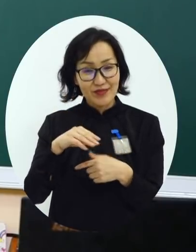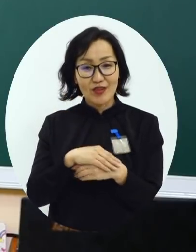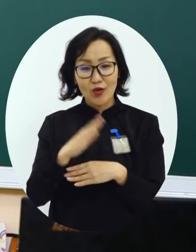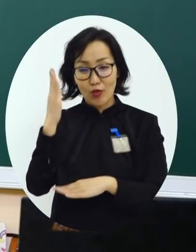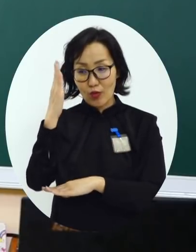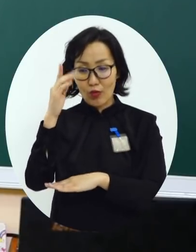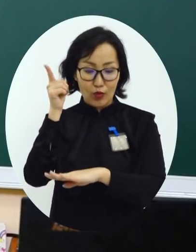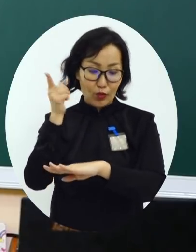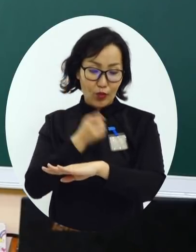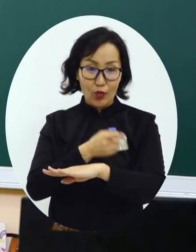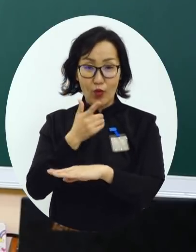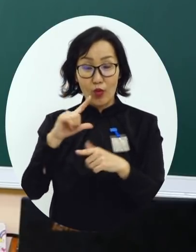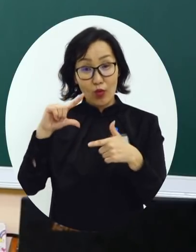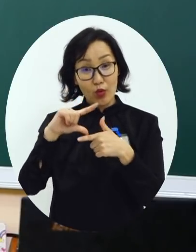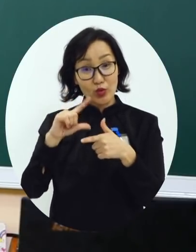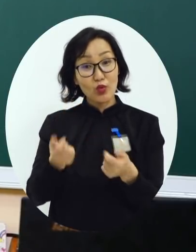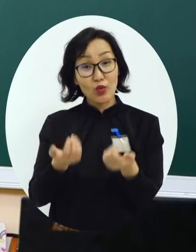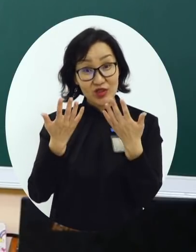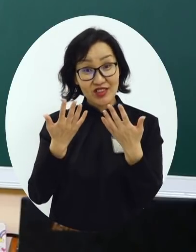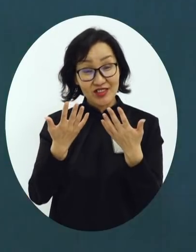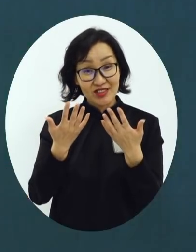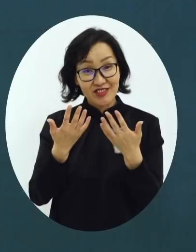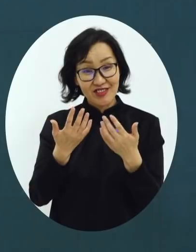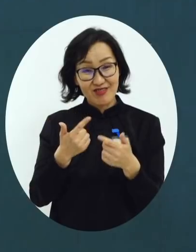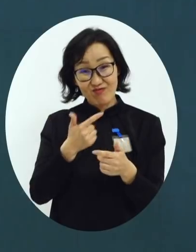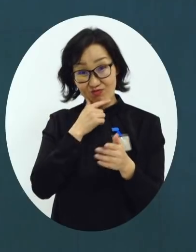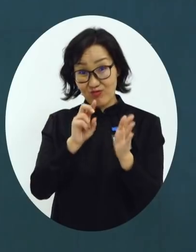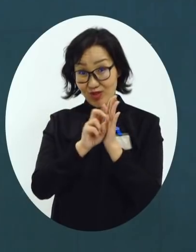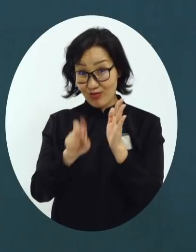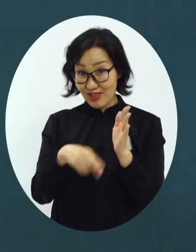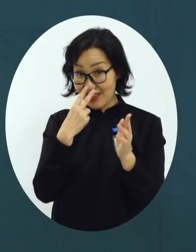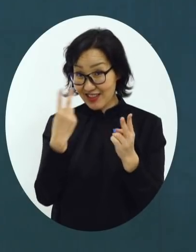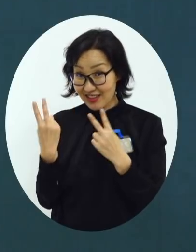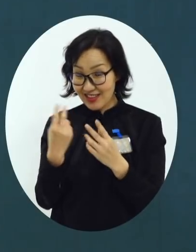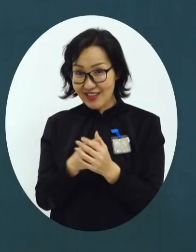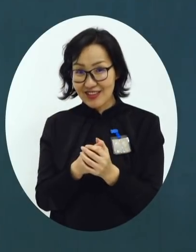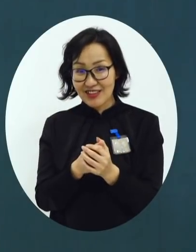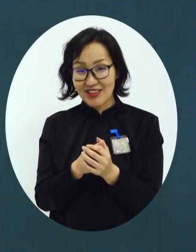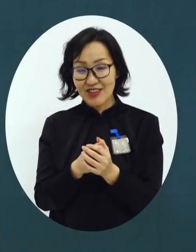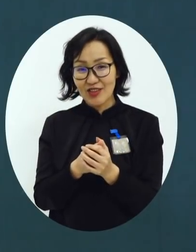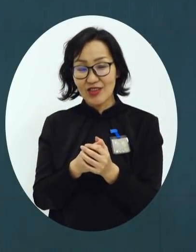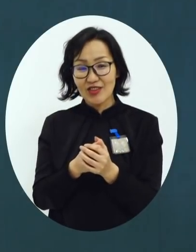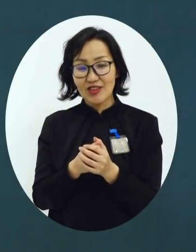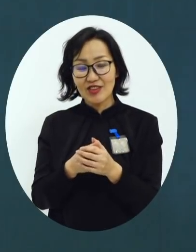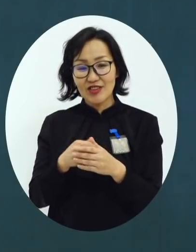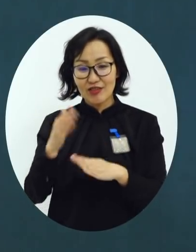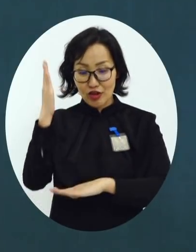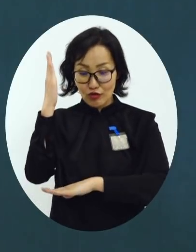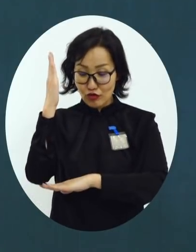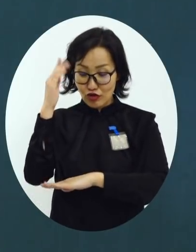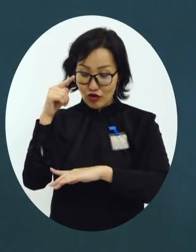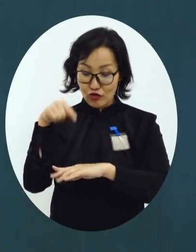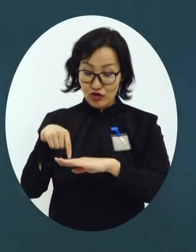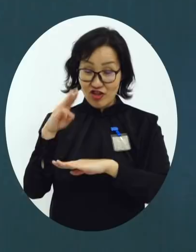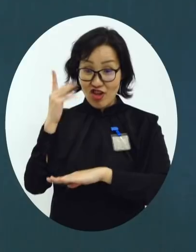нэг тэгш өнцөг. Энд нэг тэгш өнцөг зүгээр гурвалжин үүсэх үү? Болохгүй байх юм шүү дээ. Тэгвэл гурвалжны нэг өнцөг